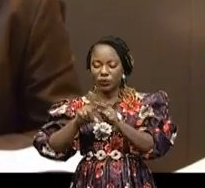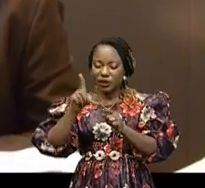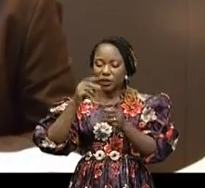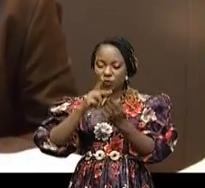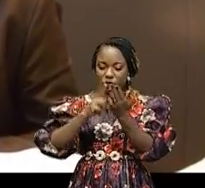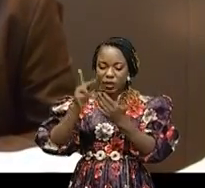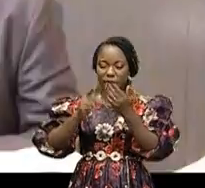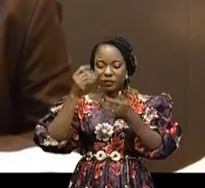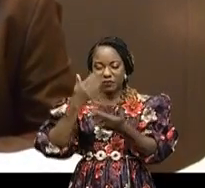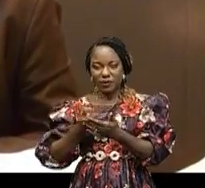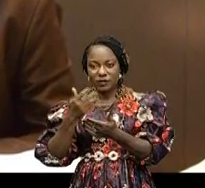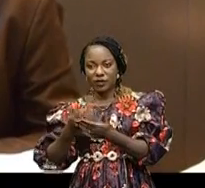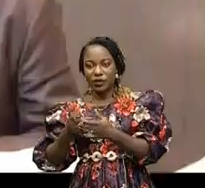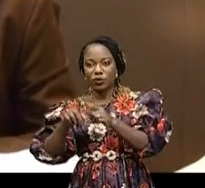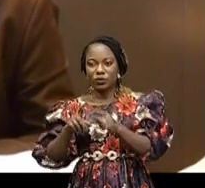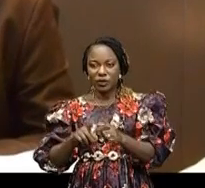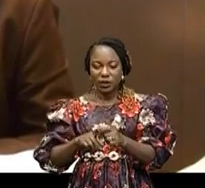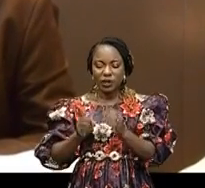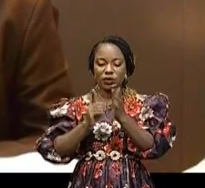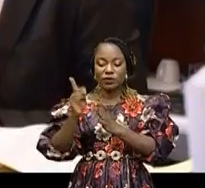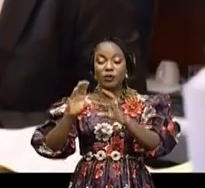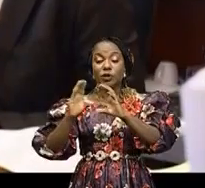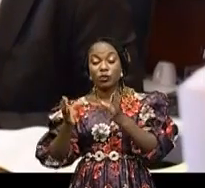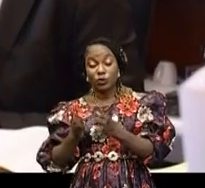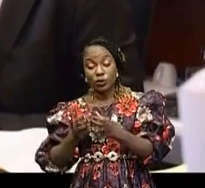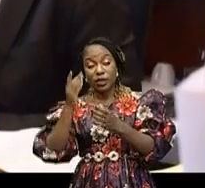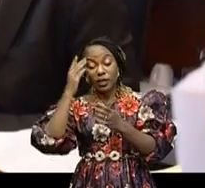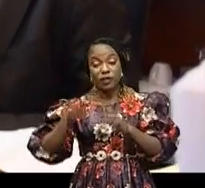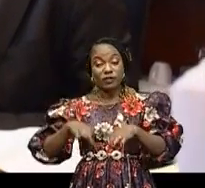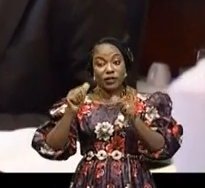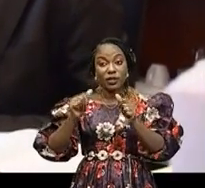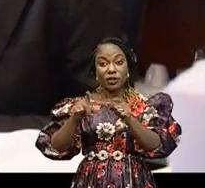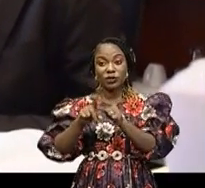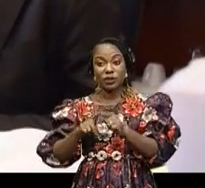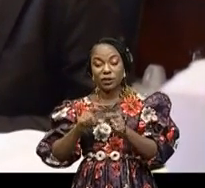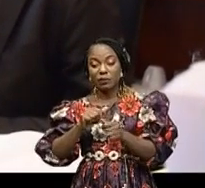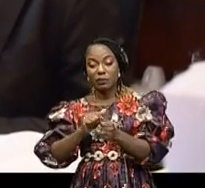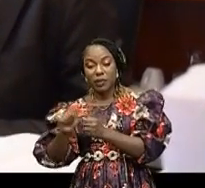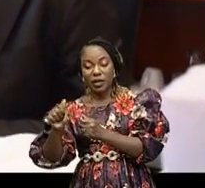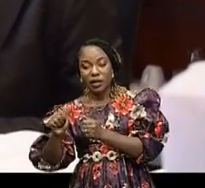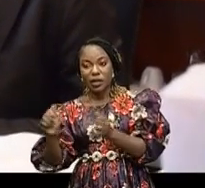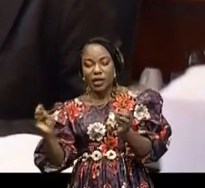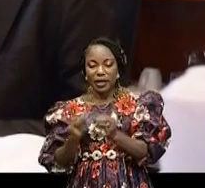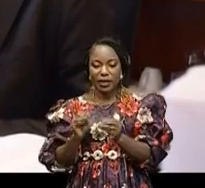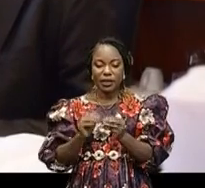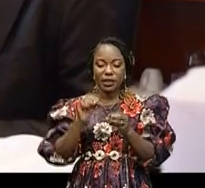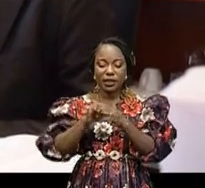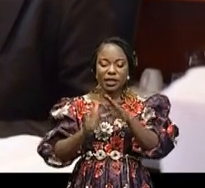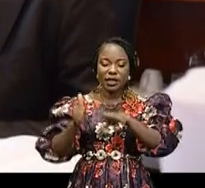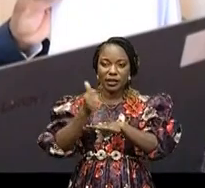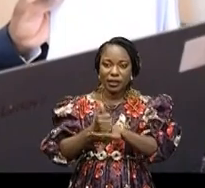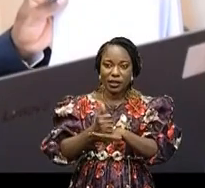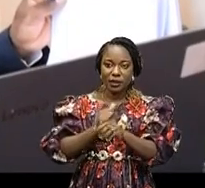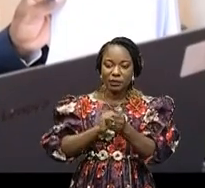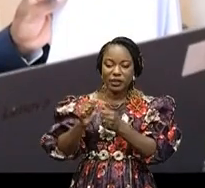des développements communautaires a été validé le 30 décembre 2021 par le parti Prévente, réuni dans un atelier qui s'est tenu